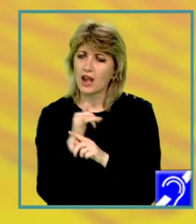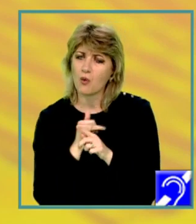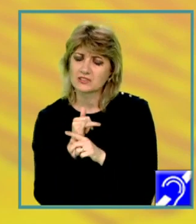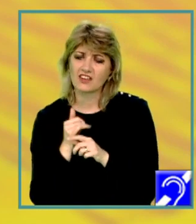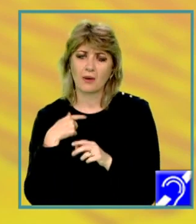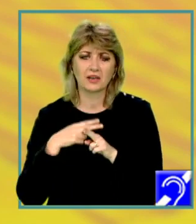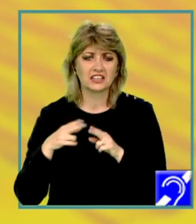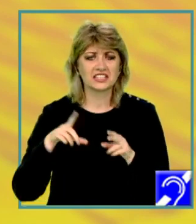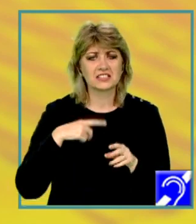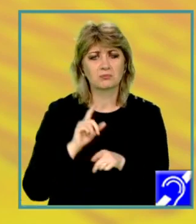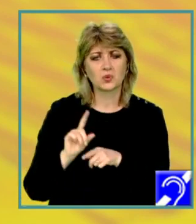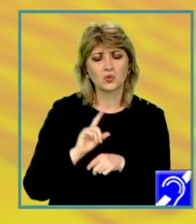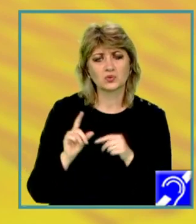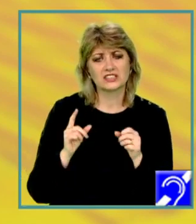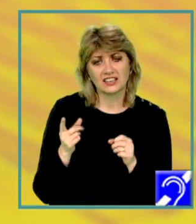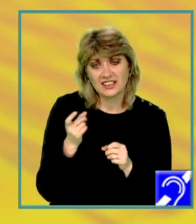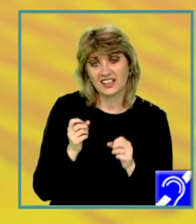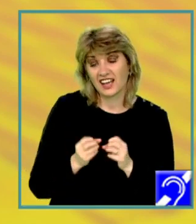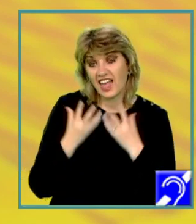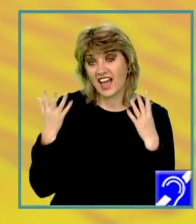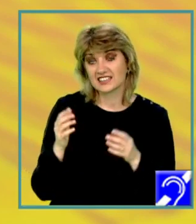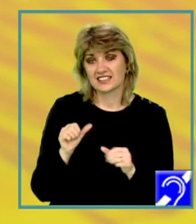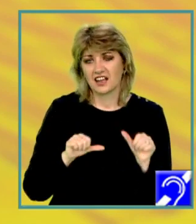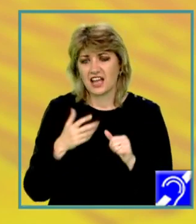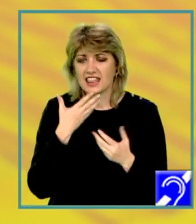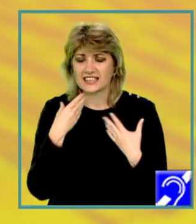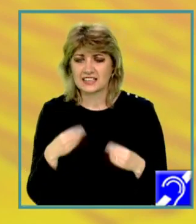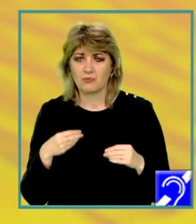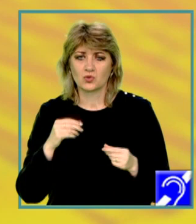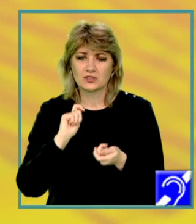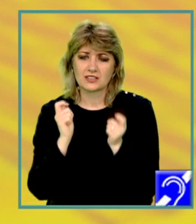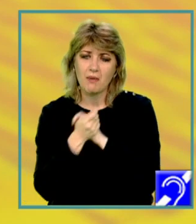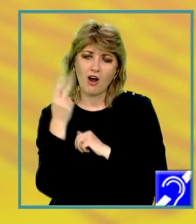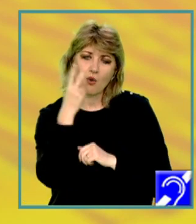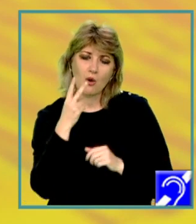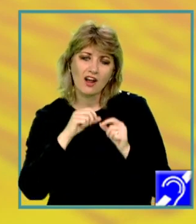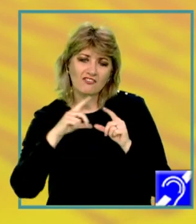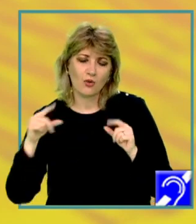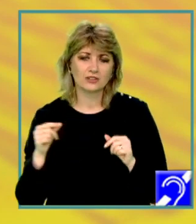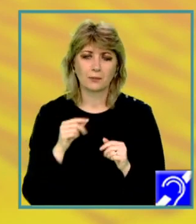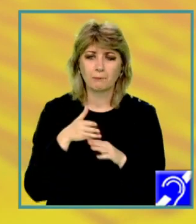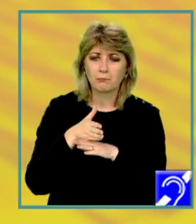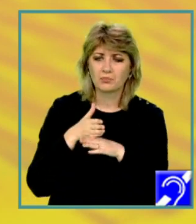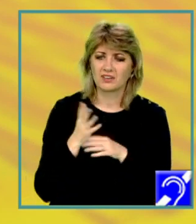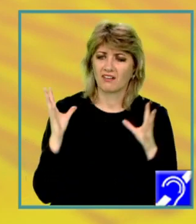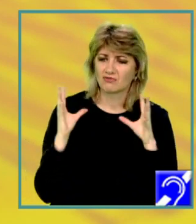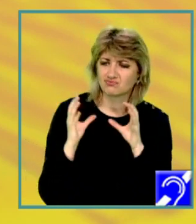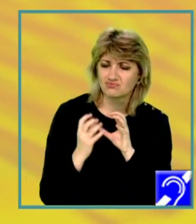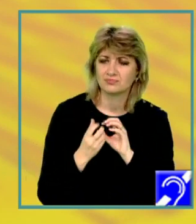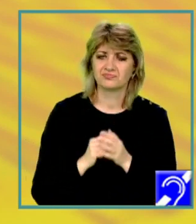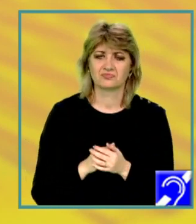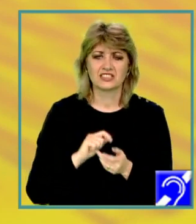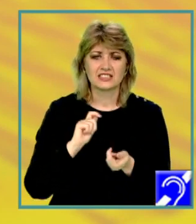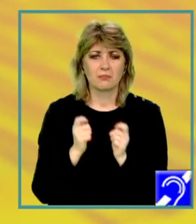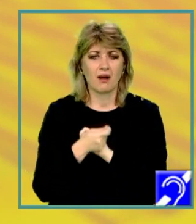natură sunt produse de reacțiile chimice schimbarea culorilor frunzelor pâinea care dospește formarea solului sunt doar